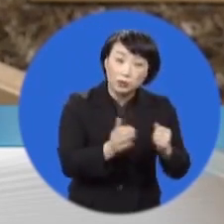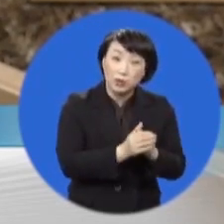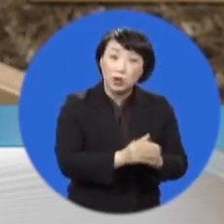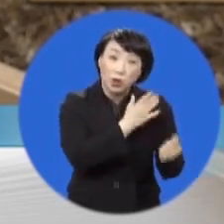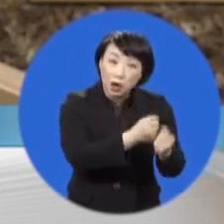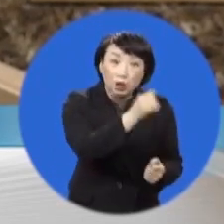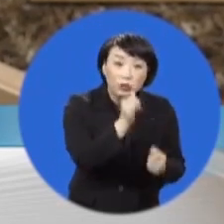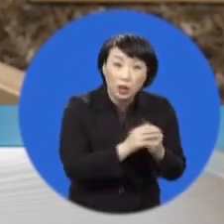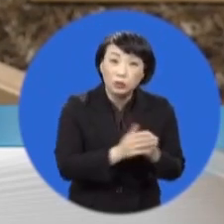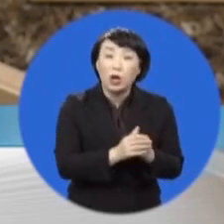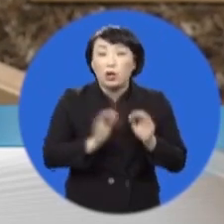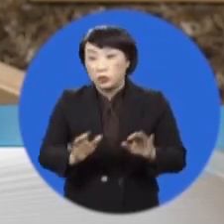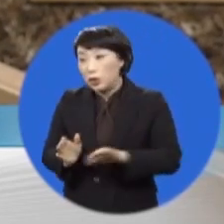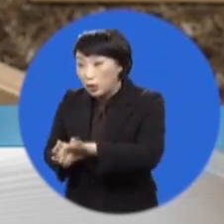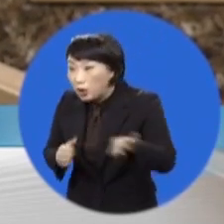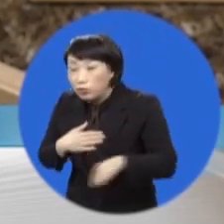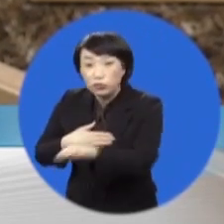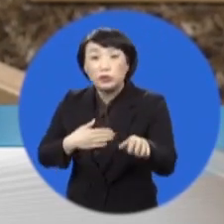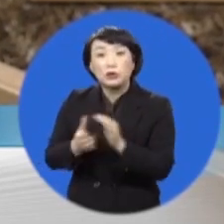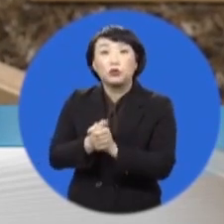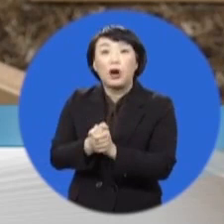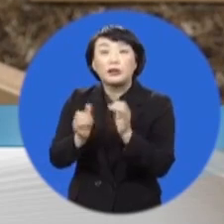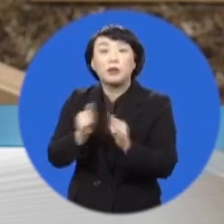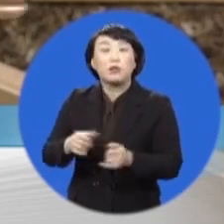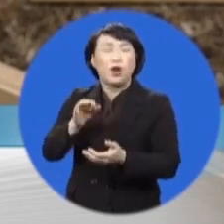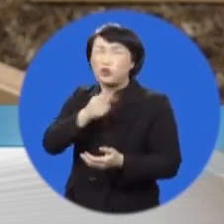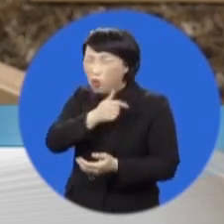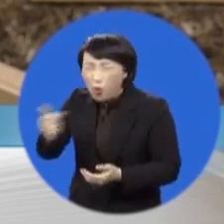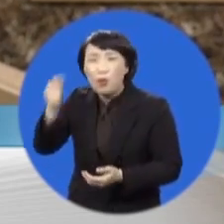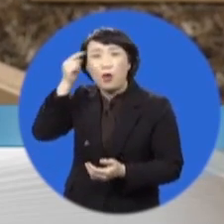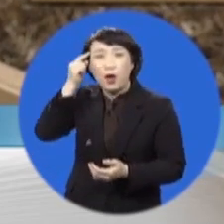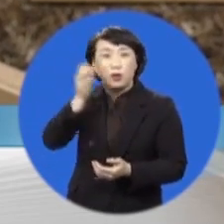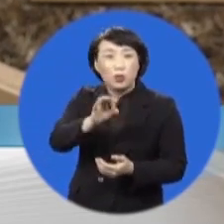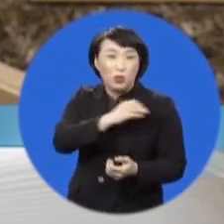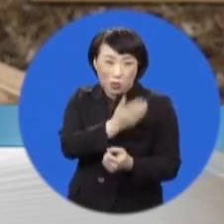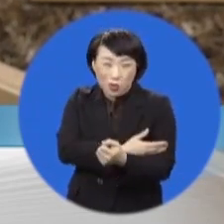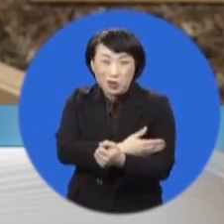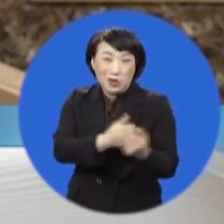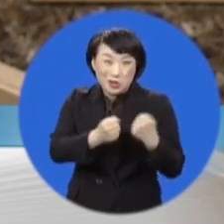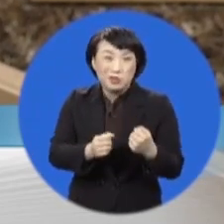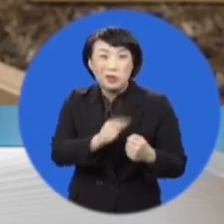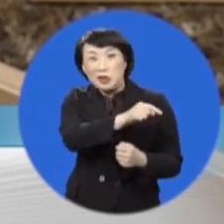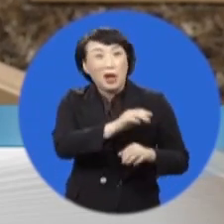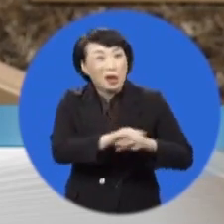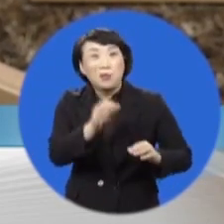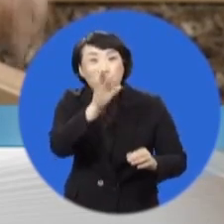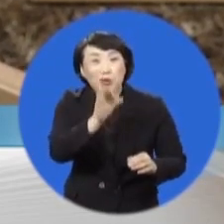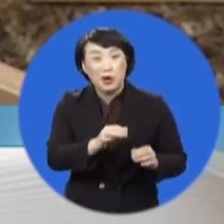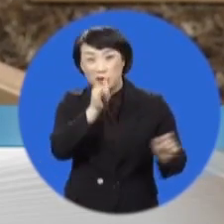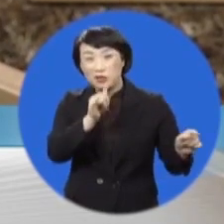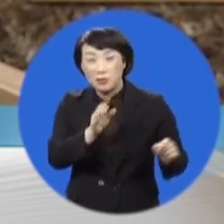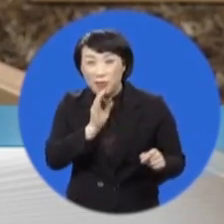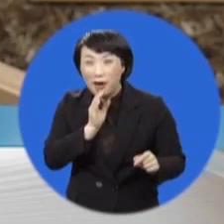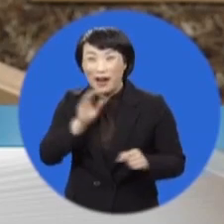없기 때문에 리오 기도 안하는 사람 의 감 가치가 있느냐 도움으로 더 유무로 쉬 구할 수 없는 불가능을